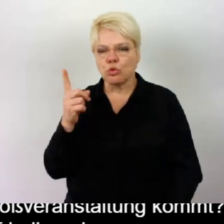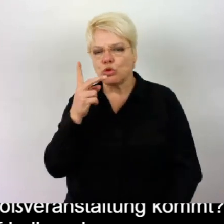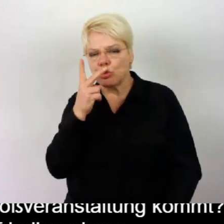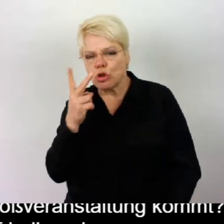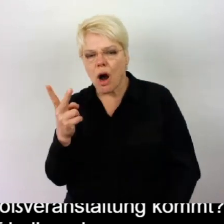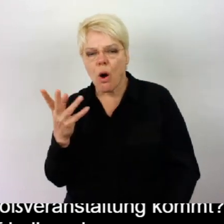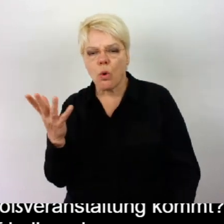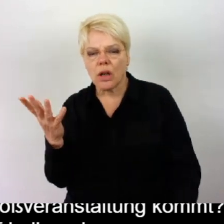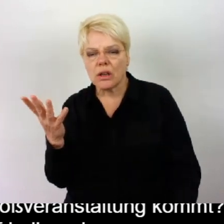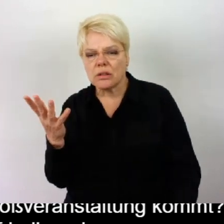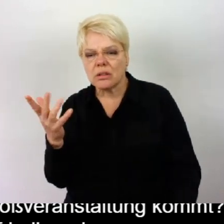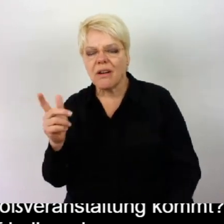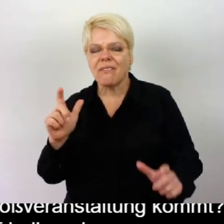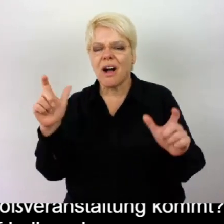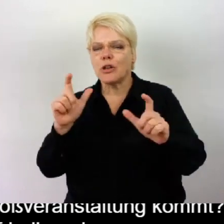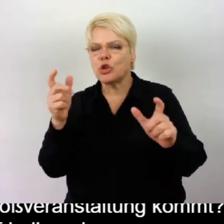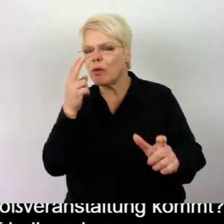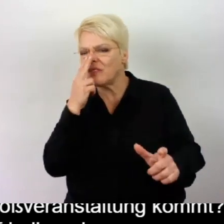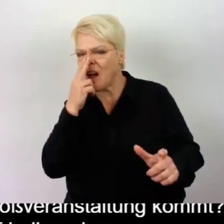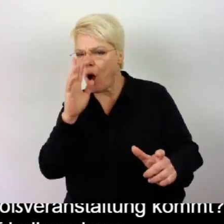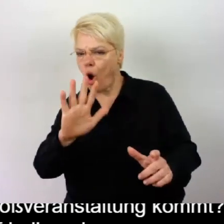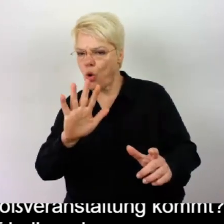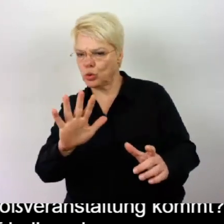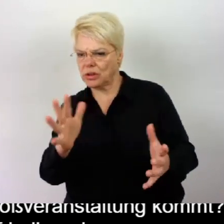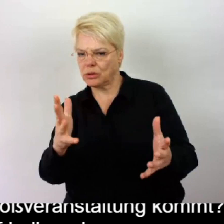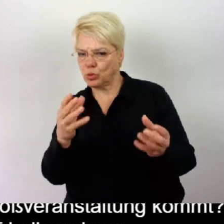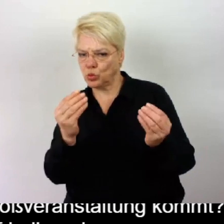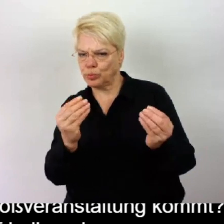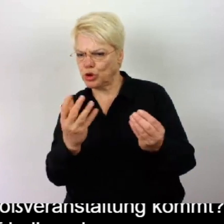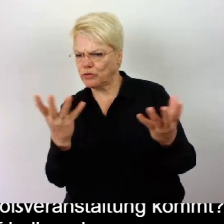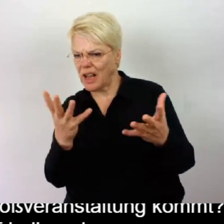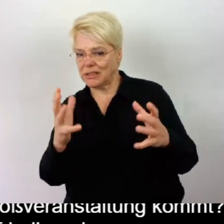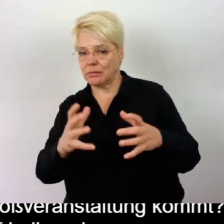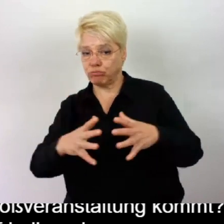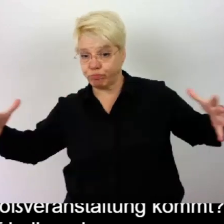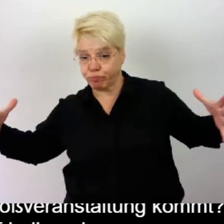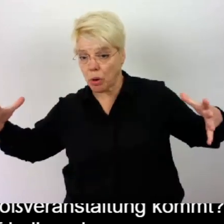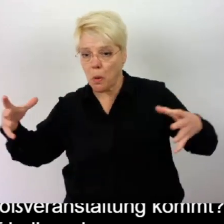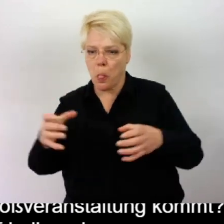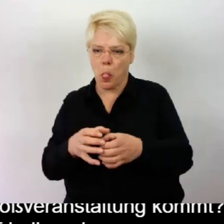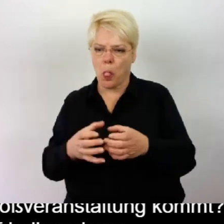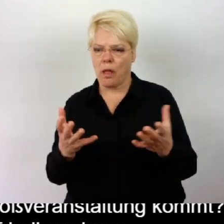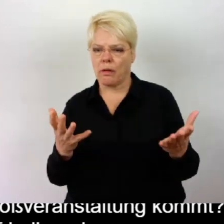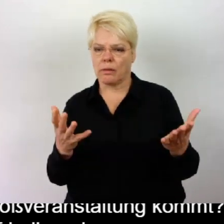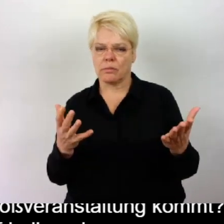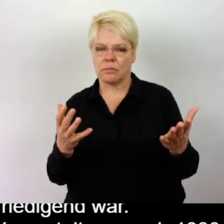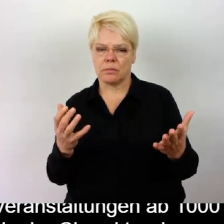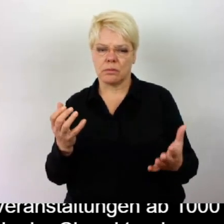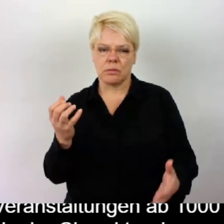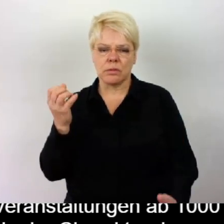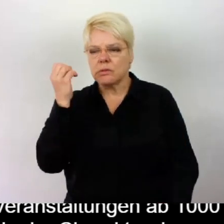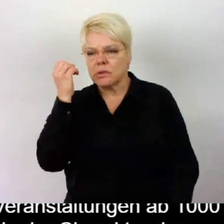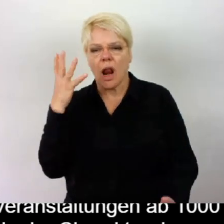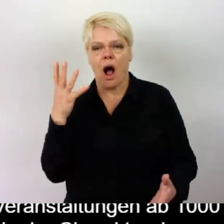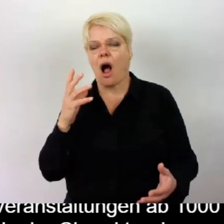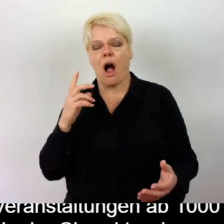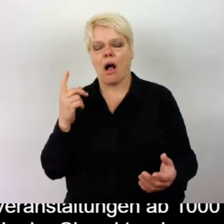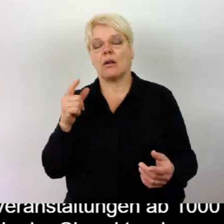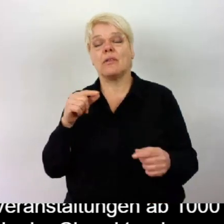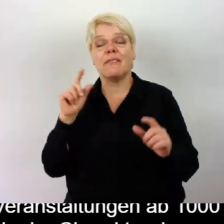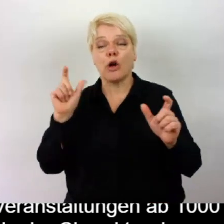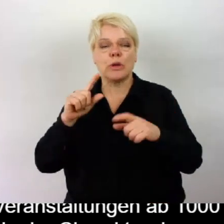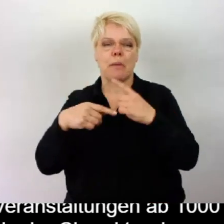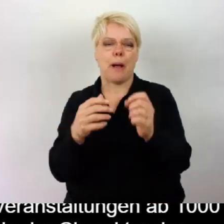dass man gerne auch bereit ist, im Schichtbetrieb zu arbeiten. Das soll heißen, dass man am späten Nachmittag eine Vorstellung macht und dann die